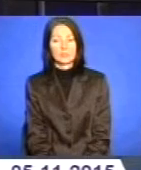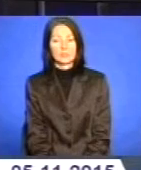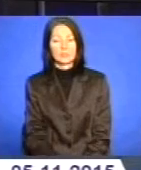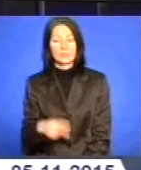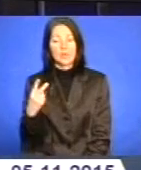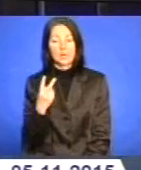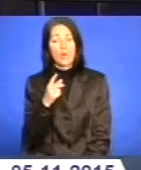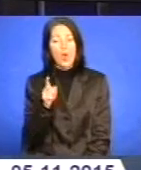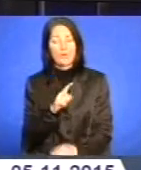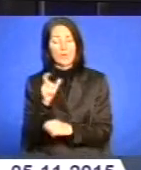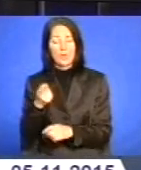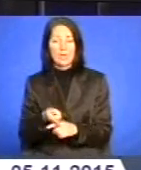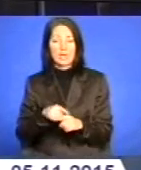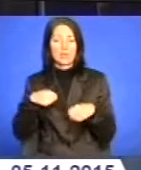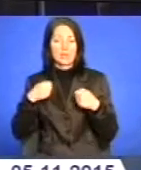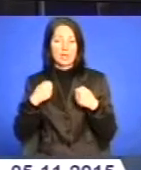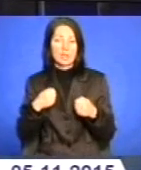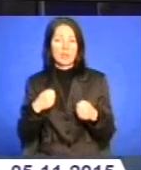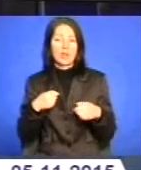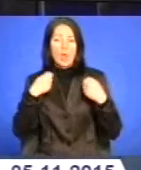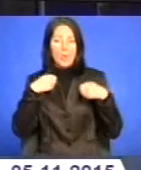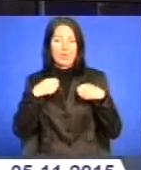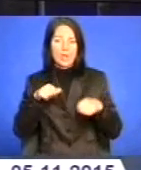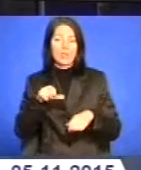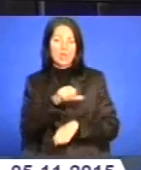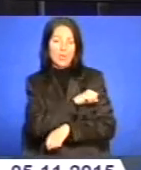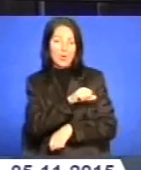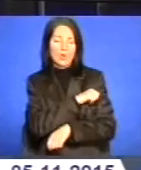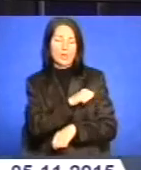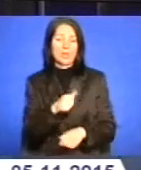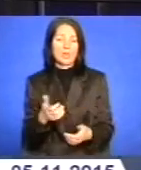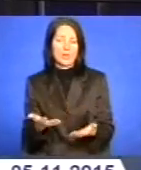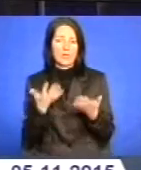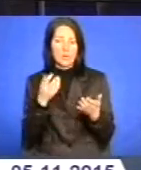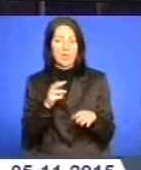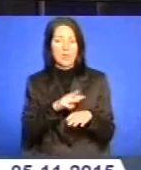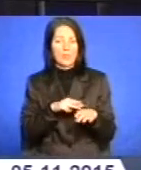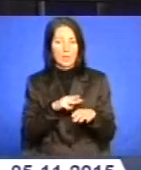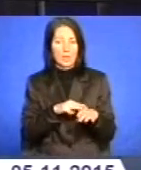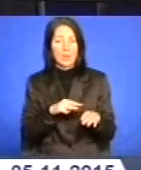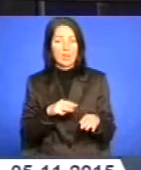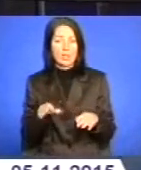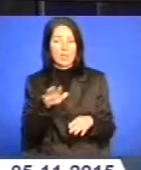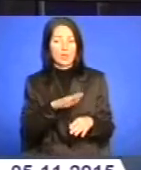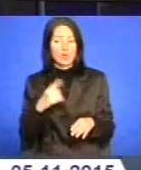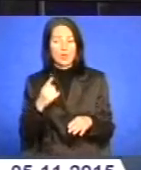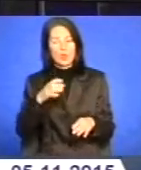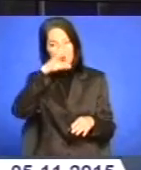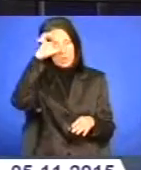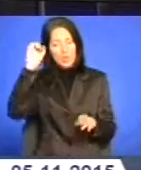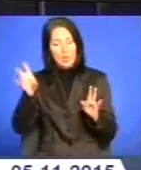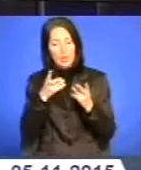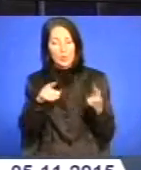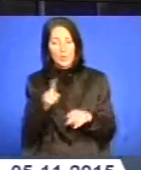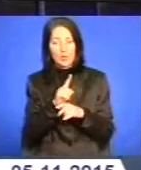Двох тернополян, які намагалися збути небезпечні наркотики, викрили оперативники на території одного з нічних клубів Тернополя. Подробиці у сюжеті сектору